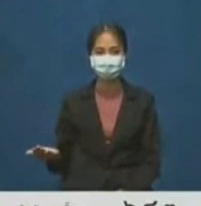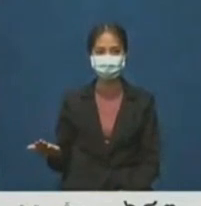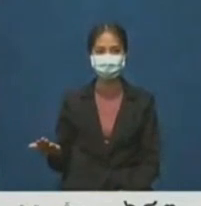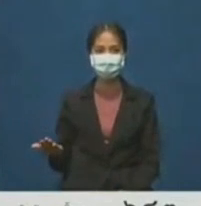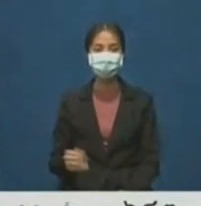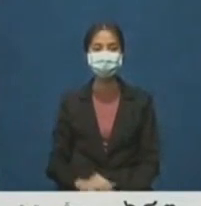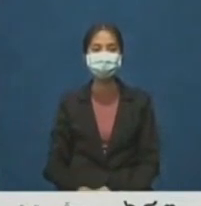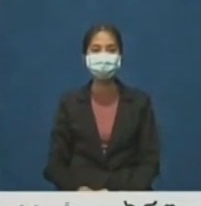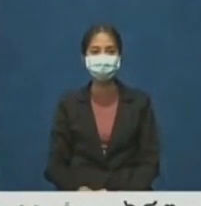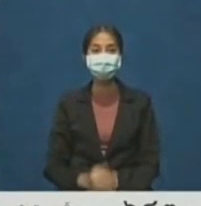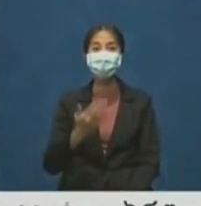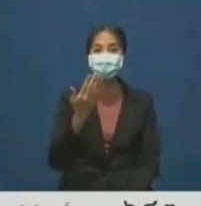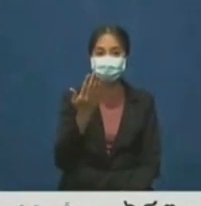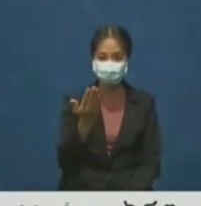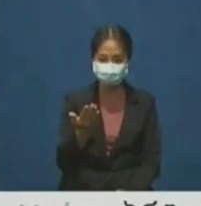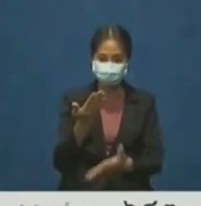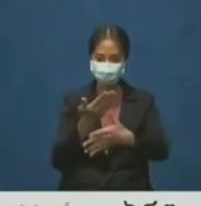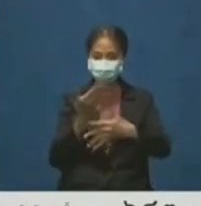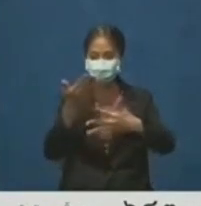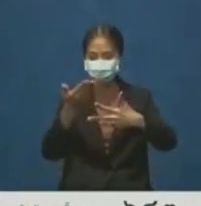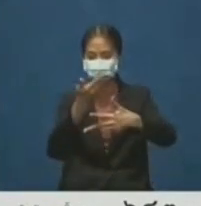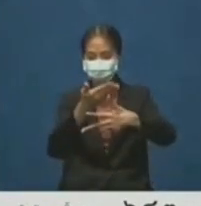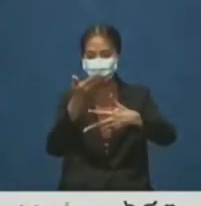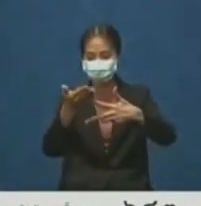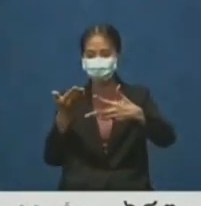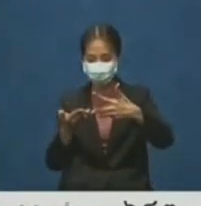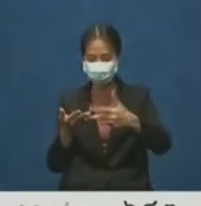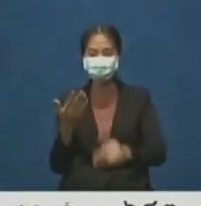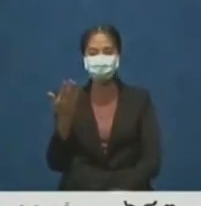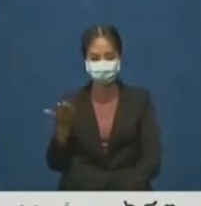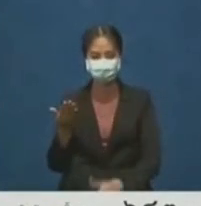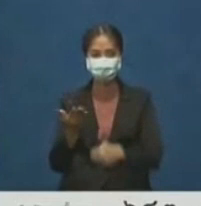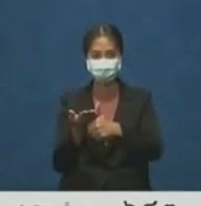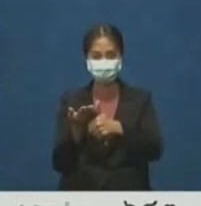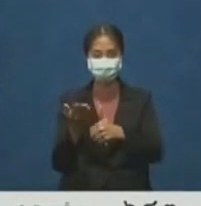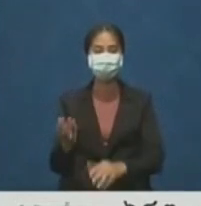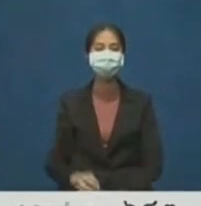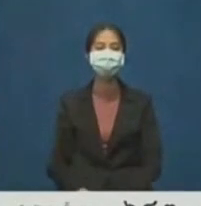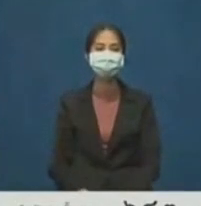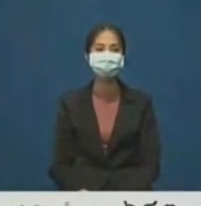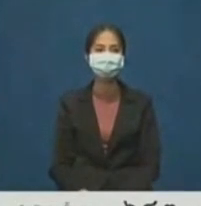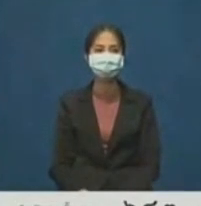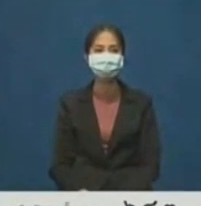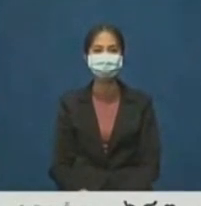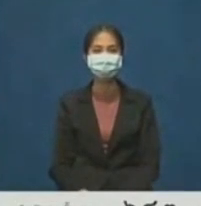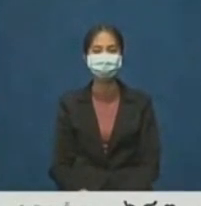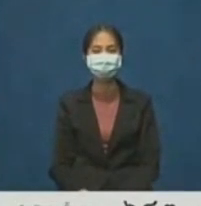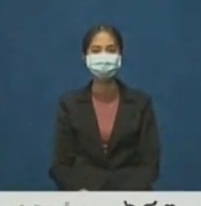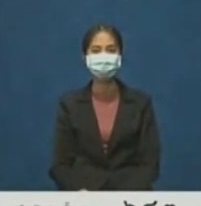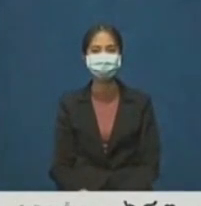มาศแล้วก็เป็นคุณนทิพัฒน์คุณเศรษฐสิทธิ์ครับขอเชิญธีรชัยครับ